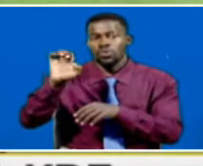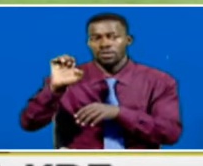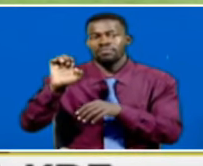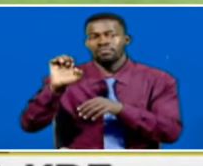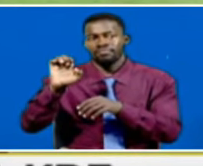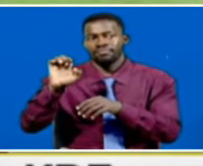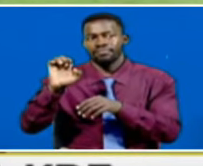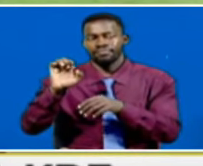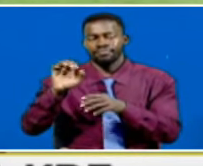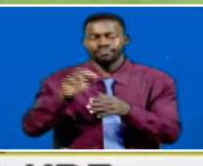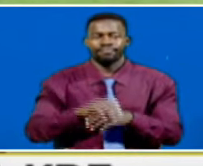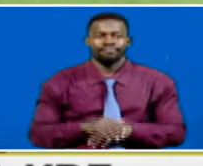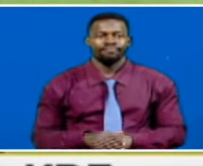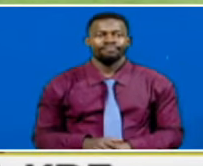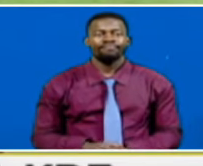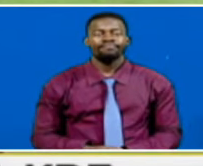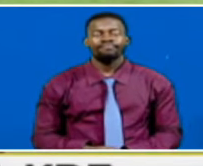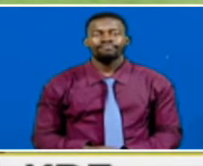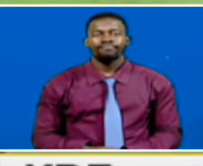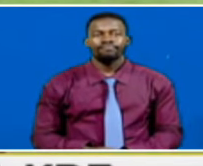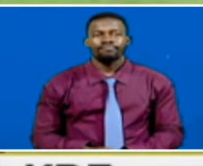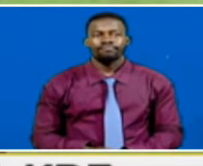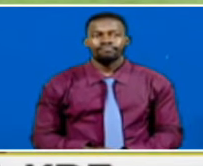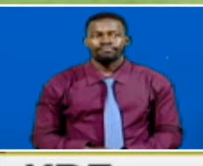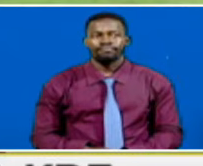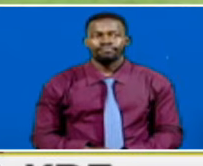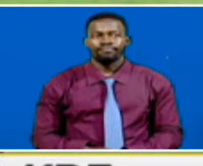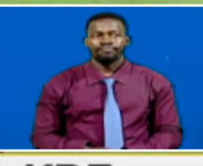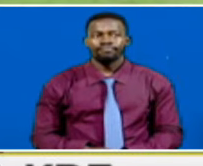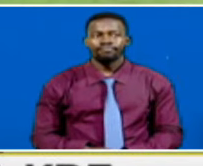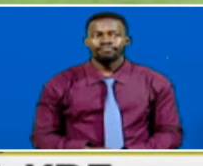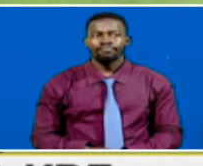mengine. Paul Nabiswa, KTN News,